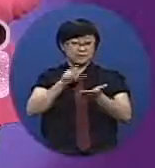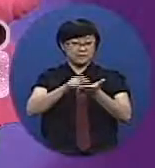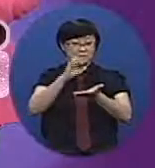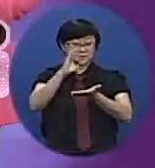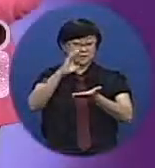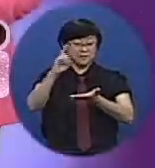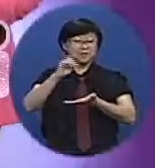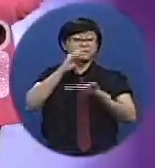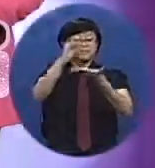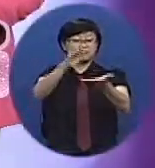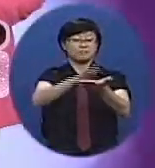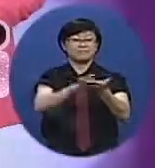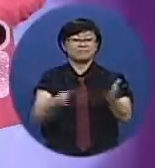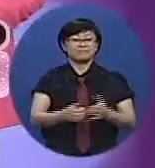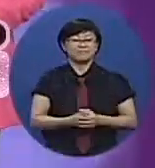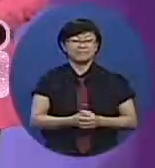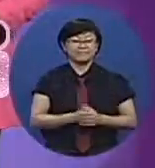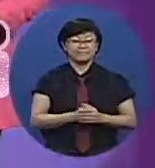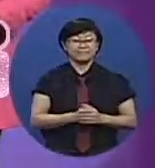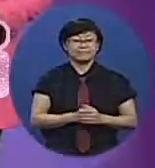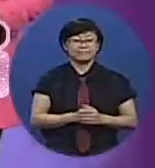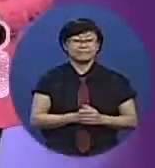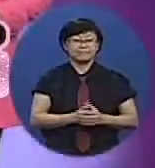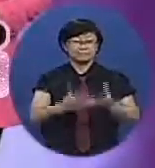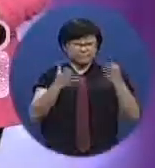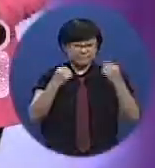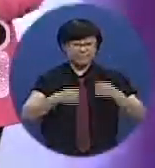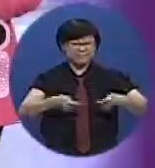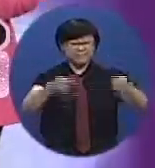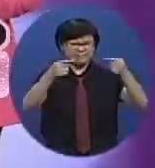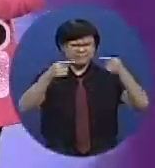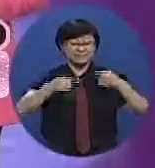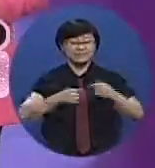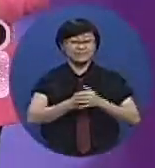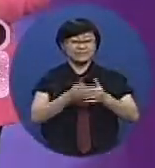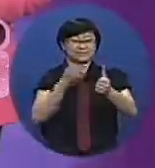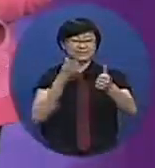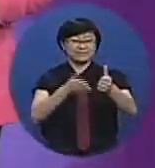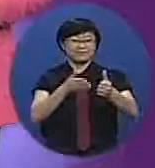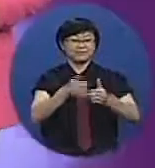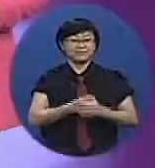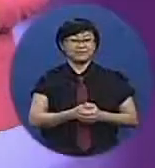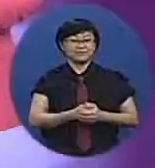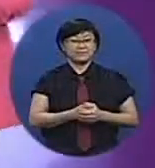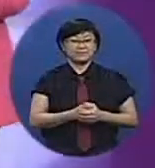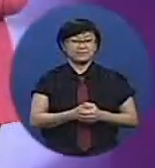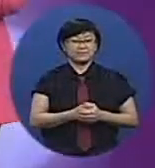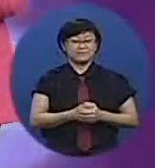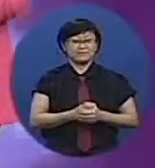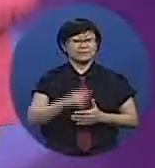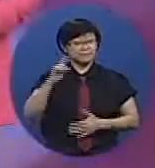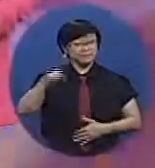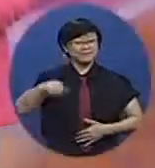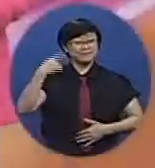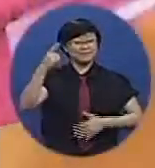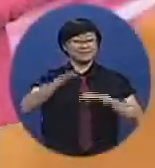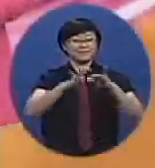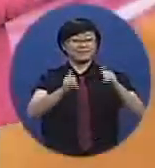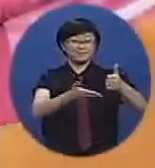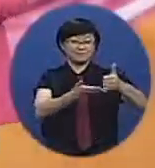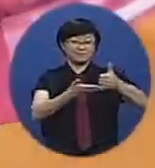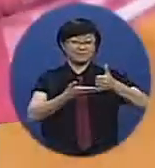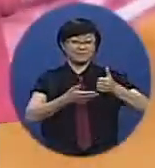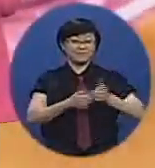CD 보내드리도록 하겠습니다. 많은 참여 부탁드리면서 다음 분